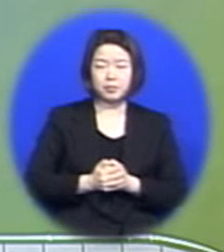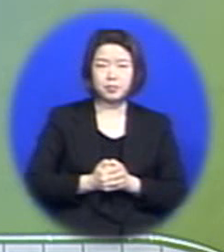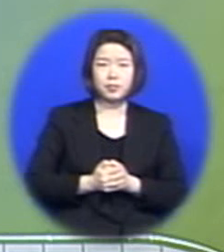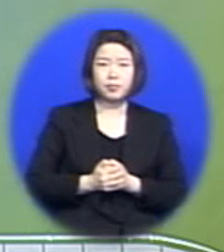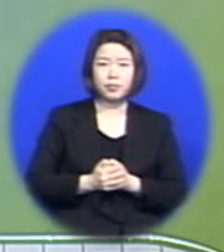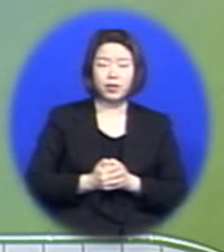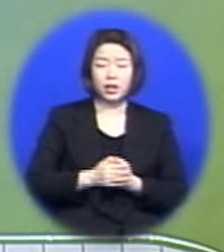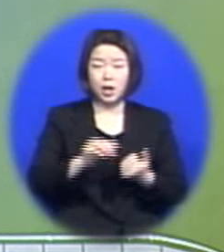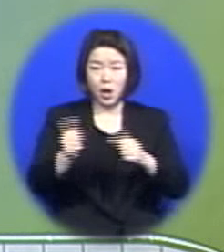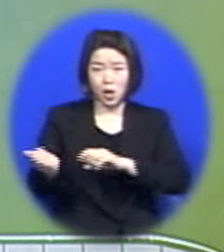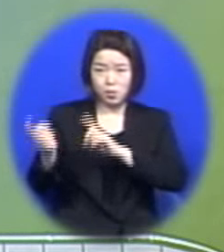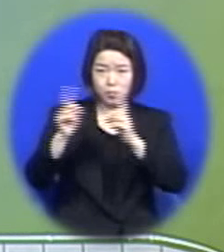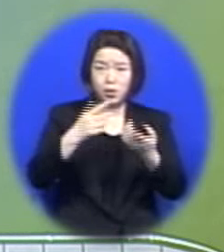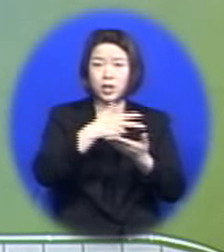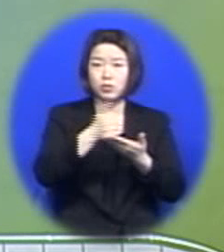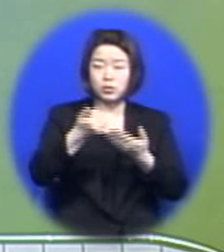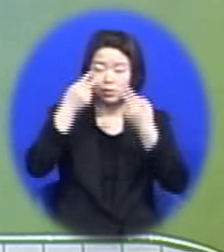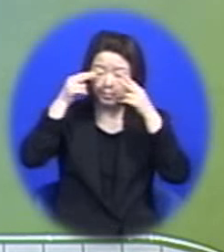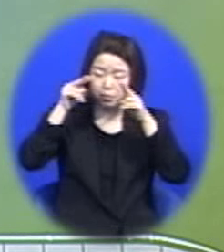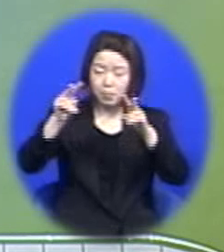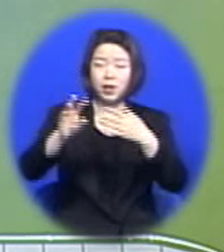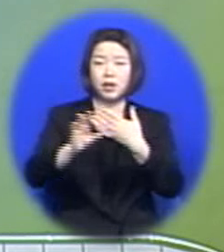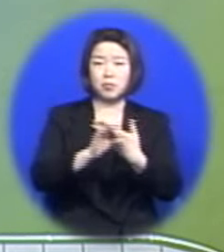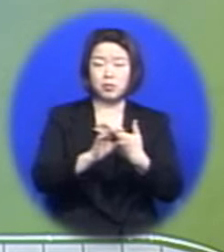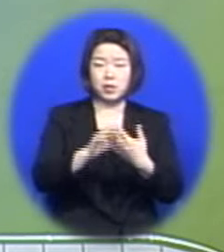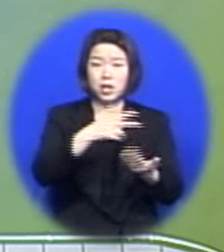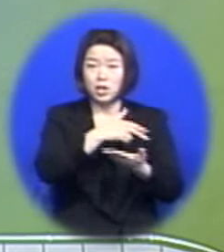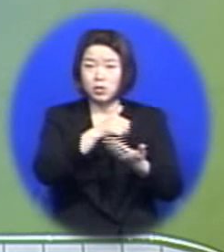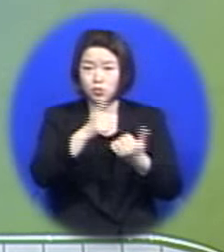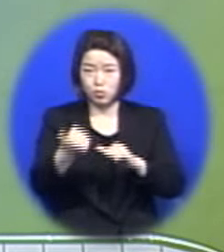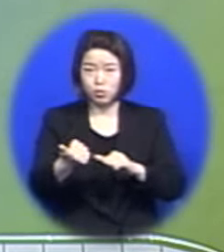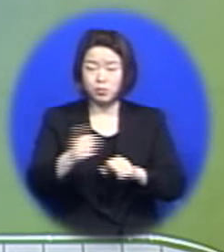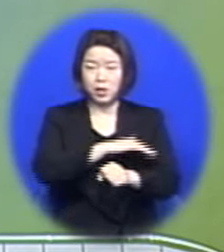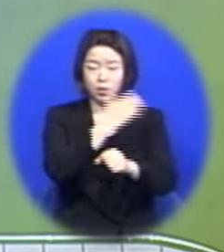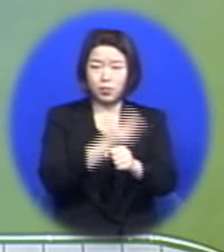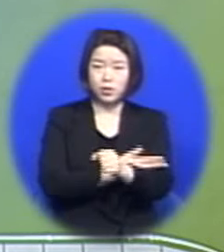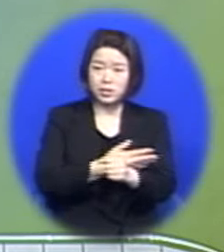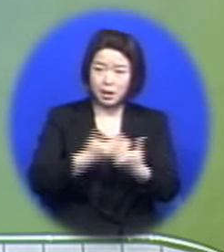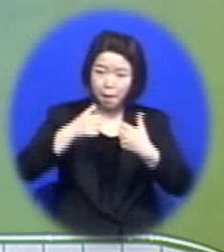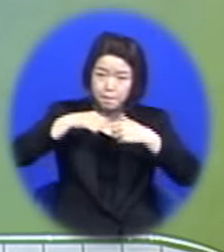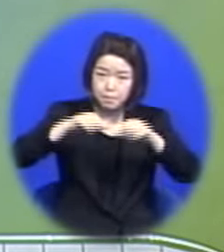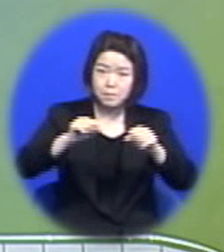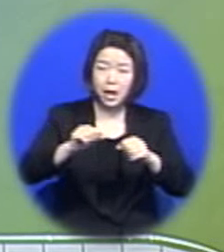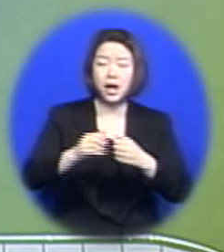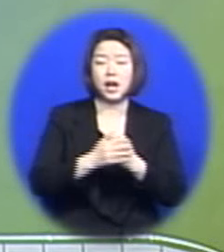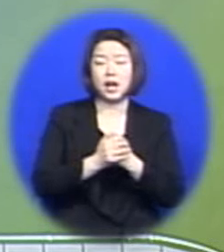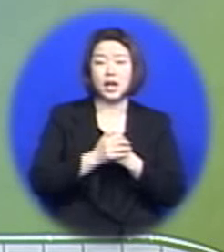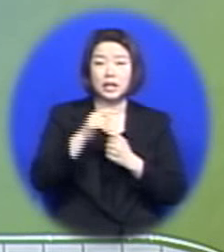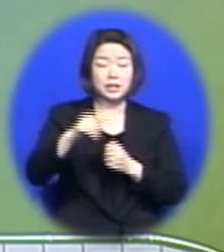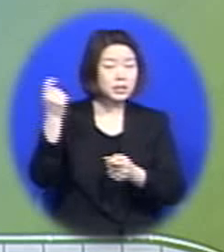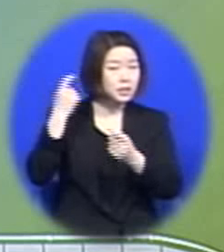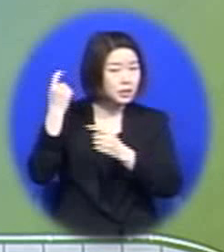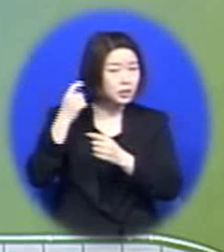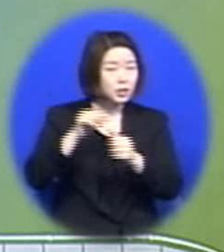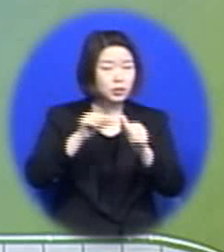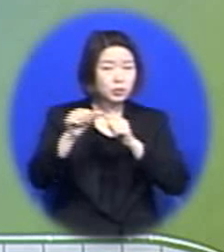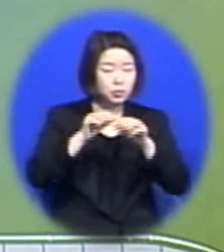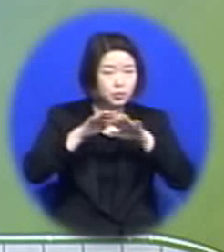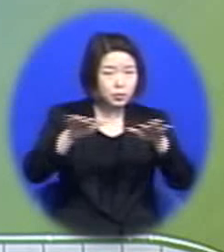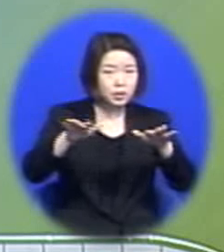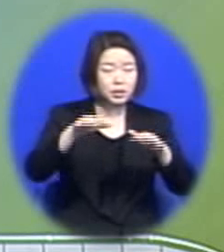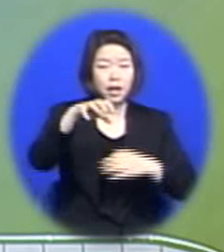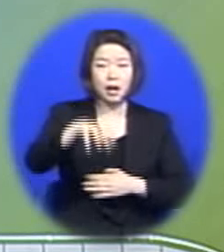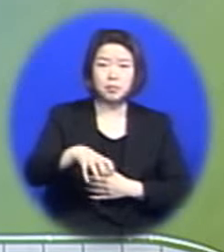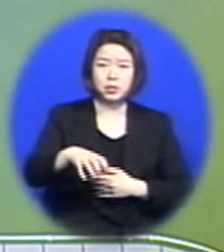기적이잖아요. 부활의 주님을 바라보면 죽음의 권세를 깨뜨리신 그 부활의 소식 앞에서 이제는 두려울